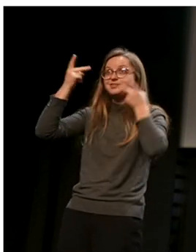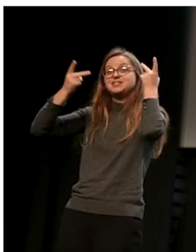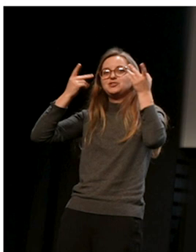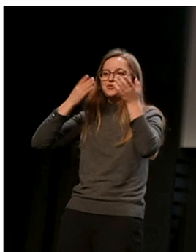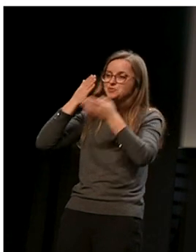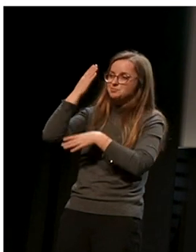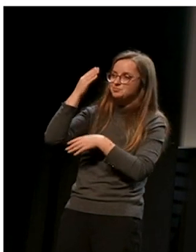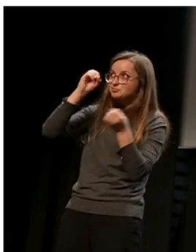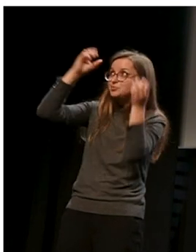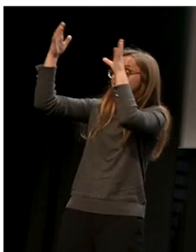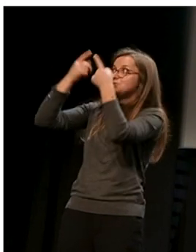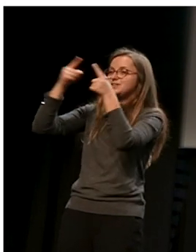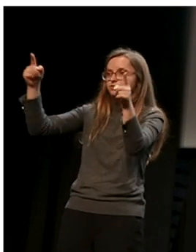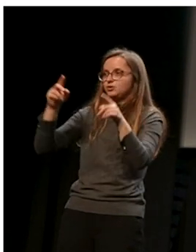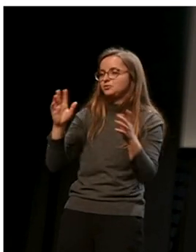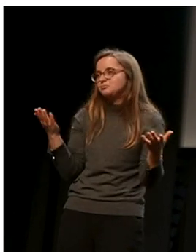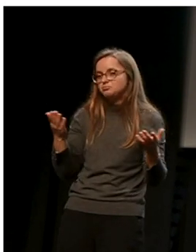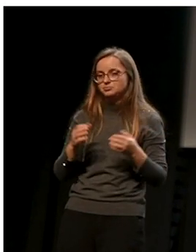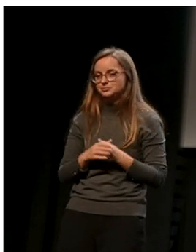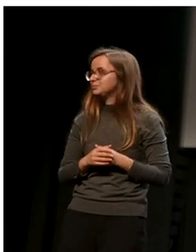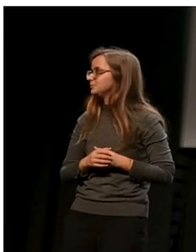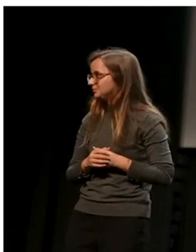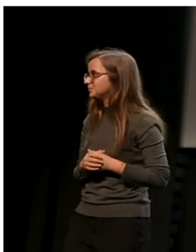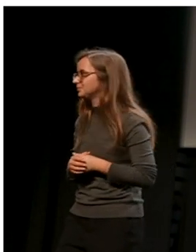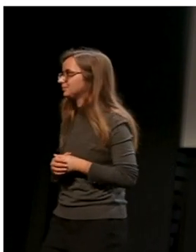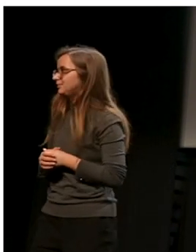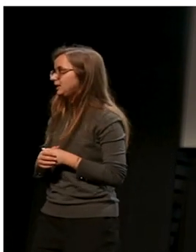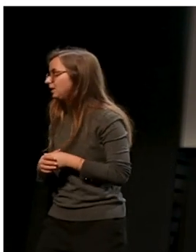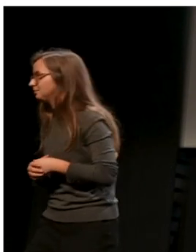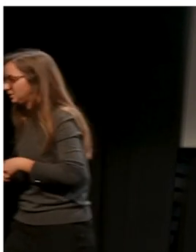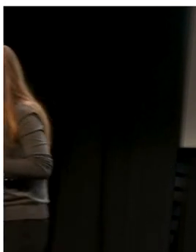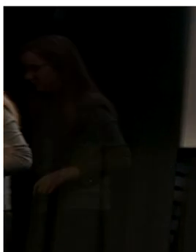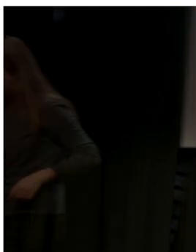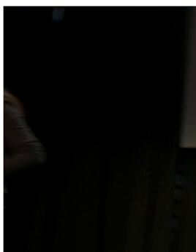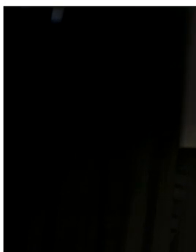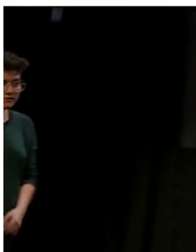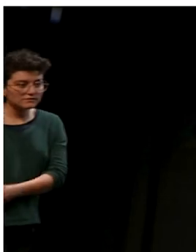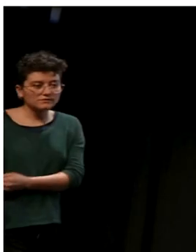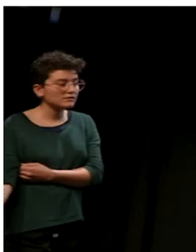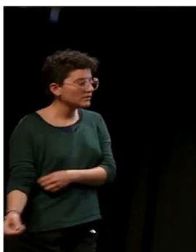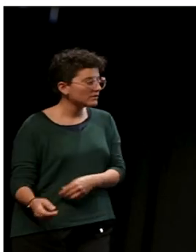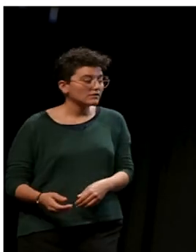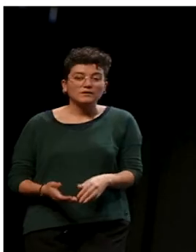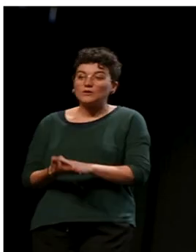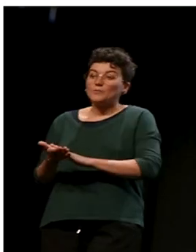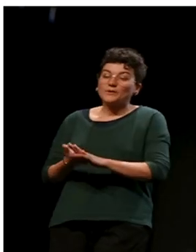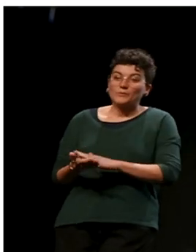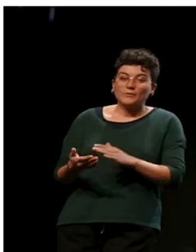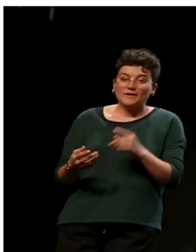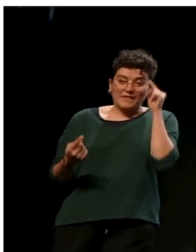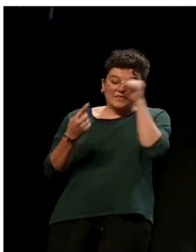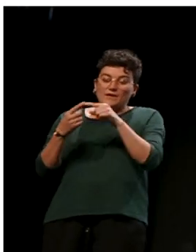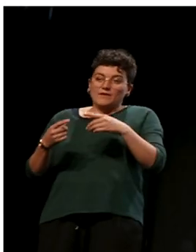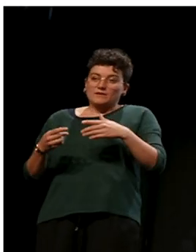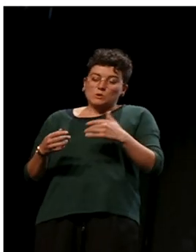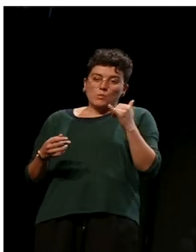aucune velléité créatrice, quoi. Alors, juste avant, il y a une dernière question là, et je suis désolé, c'est un sujet qui est extrêmement long. Là, ça